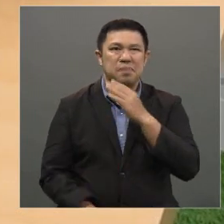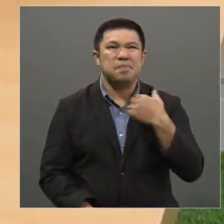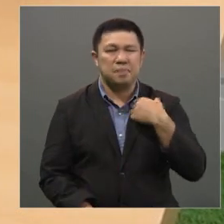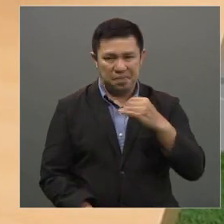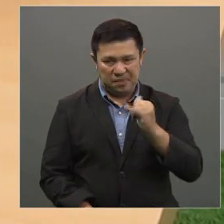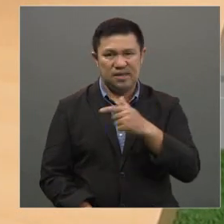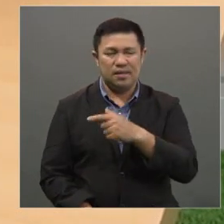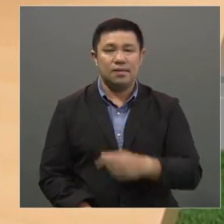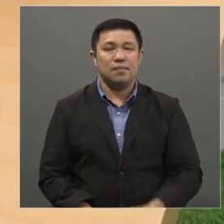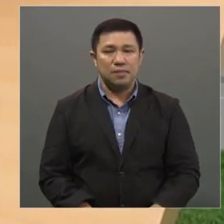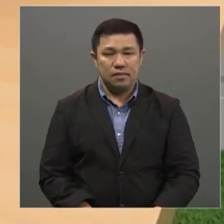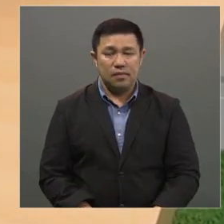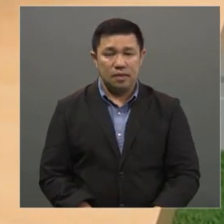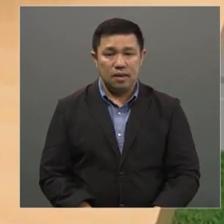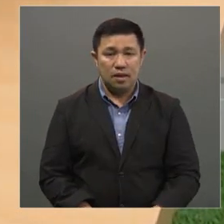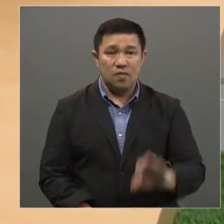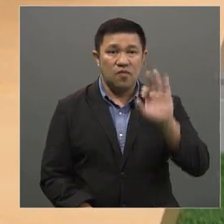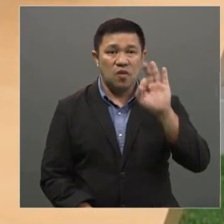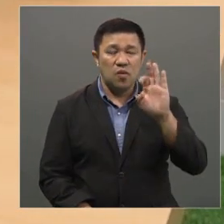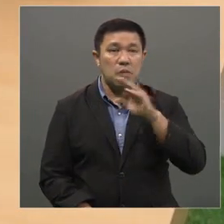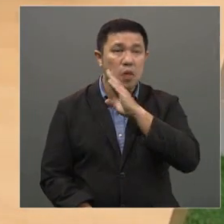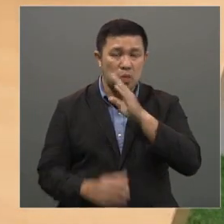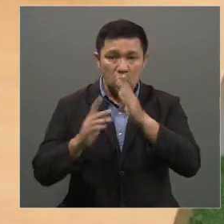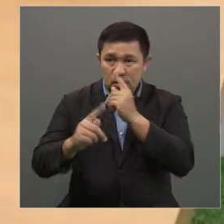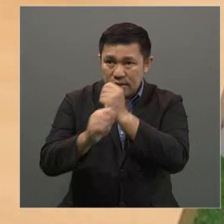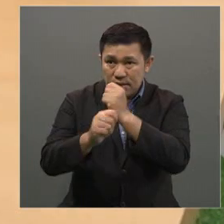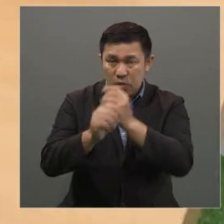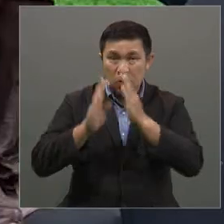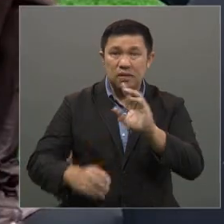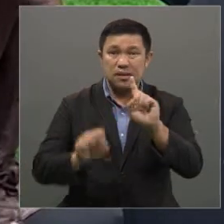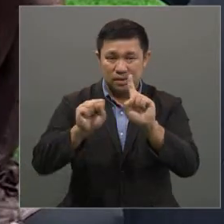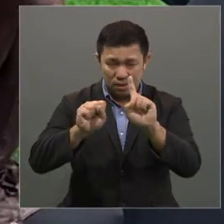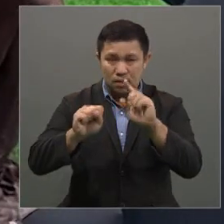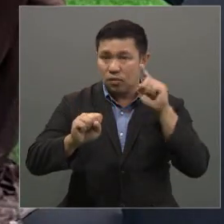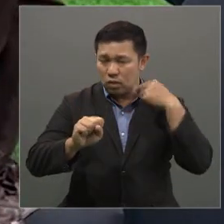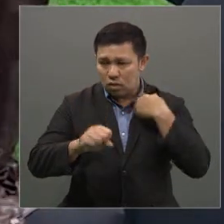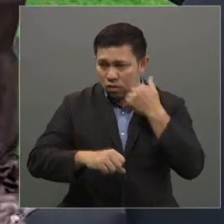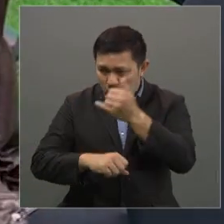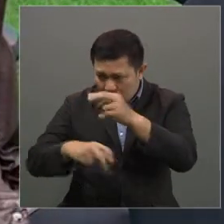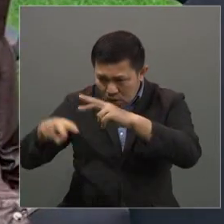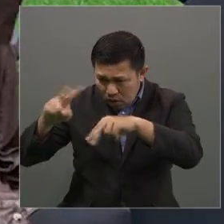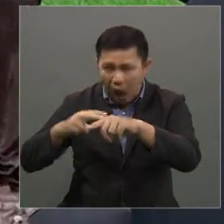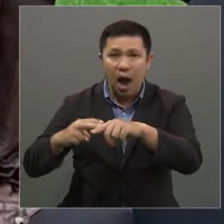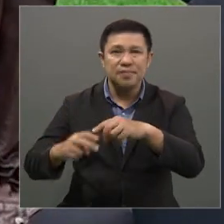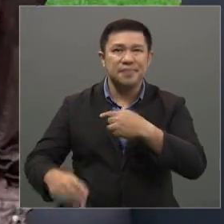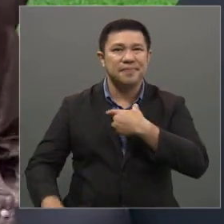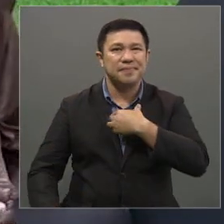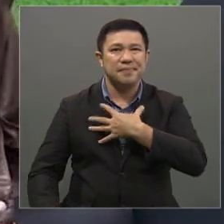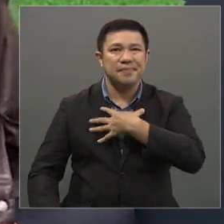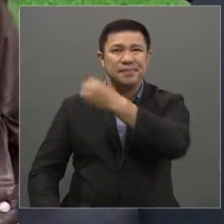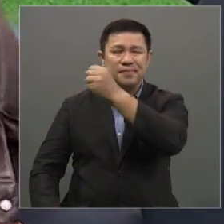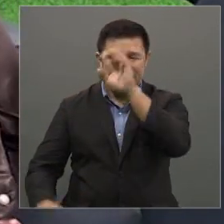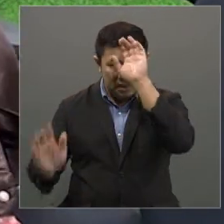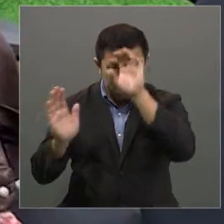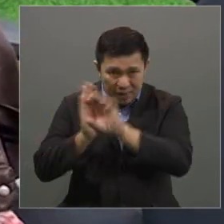กรณีนี้ ใช่ครับ เพจปลอมเนี่ยคนติดตามกว่าแสนคนพอเธอเข้าไปตรวจสอบก็พบว่าโอ้โหโดนซะแล้วนะคะ มีการน